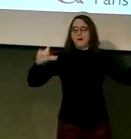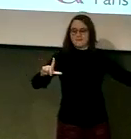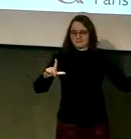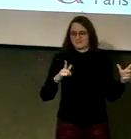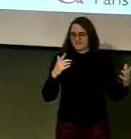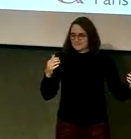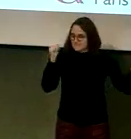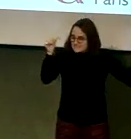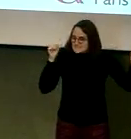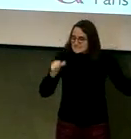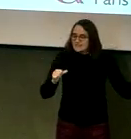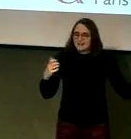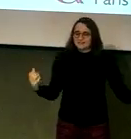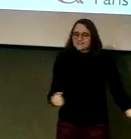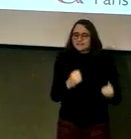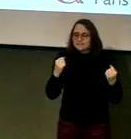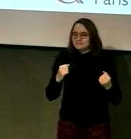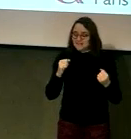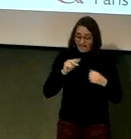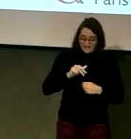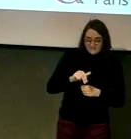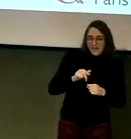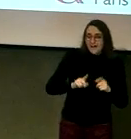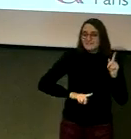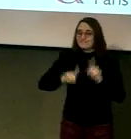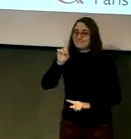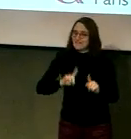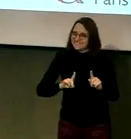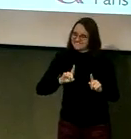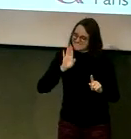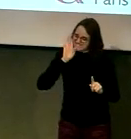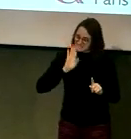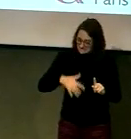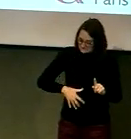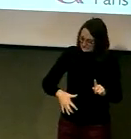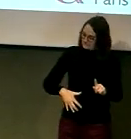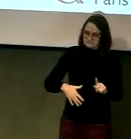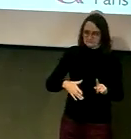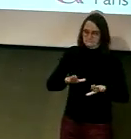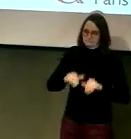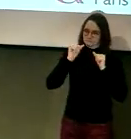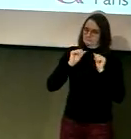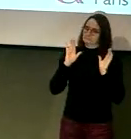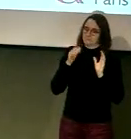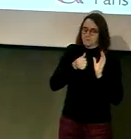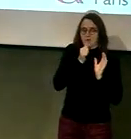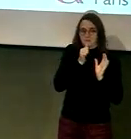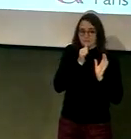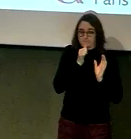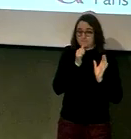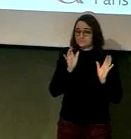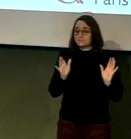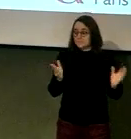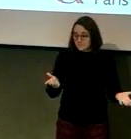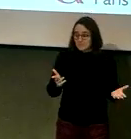sur ça va être les fêtes et ça serait bien de ne pas boire si vous êtes enceinte. Et donc voilà,